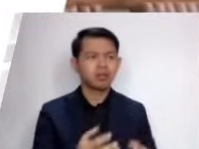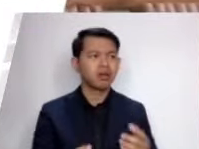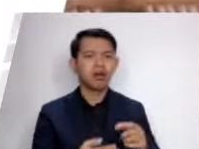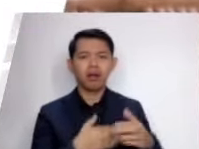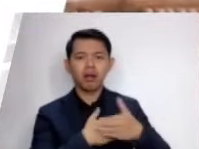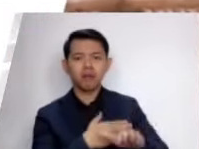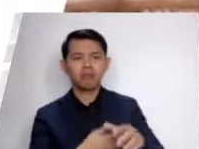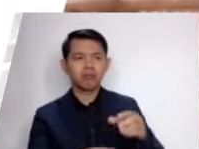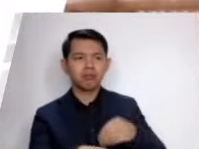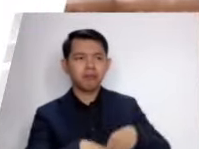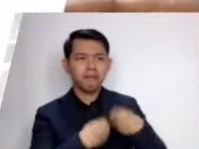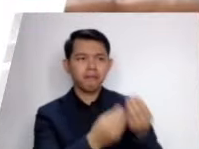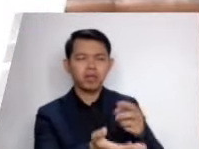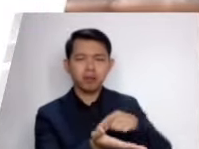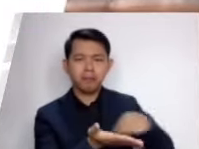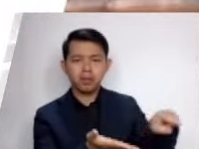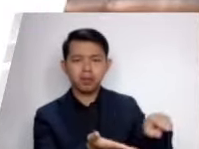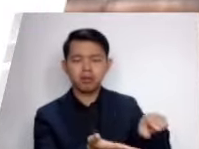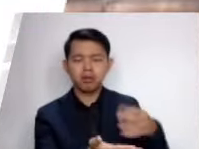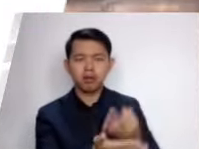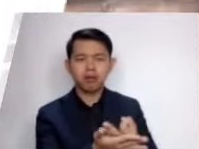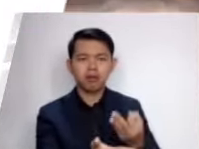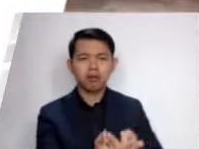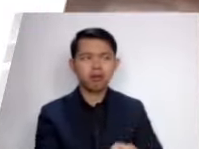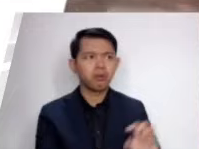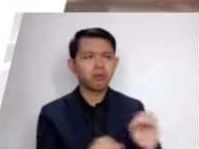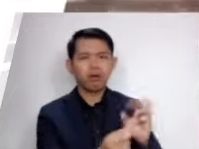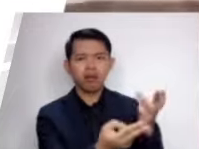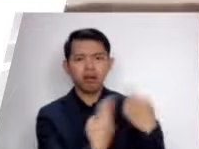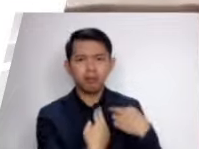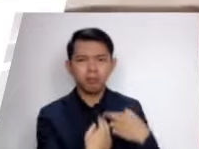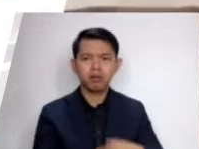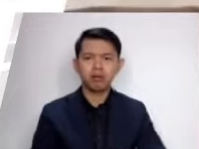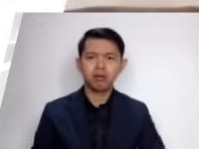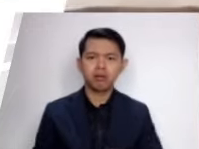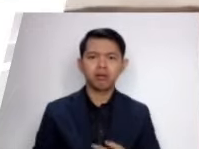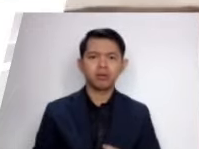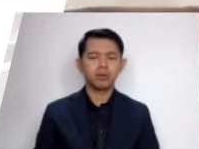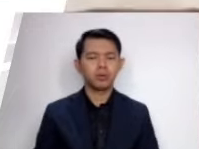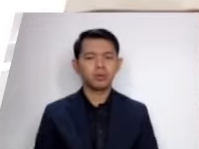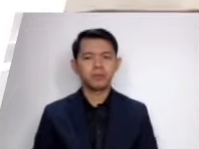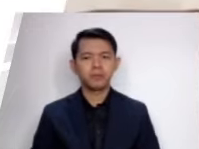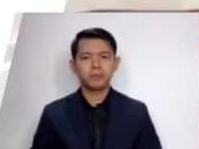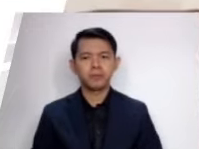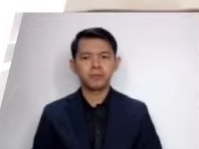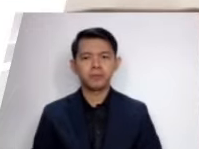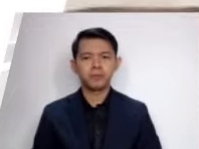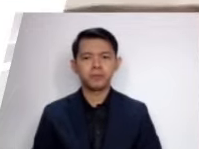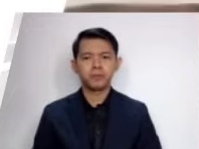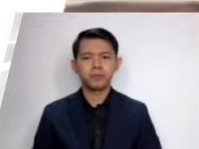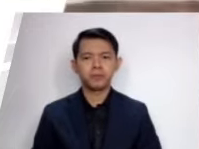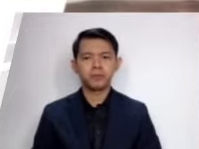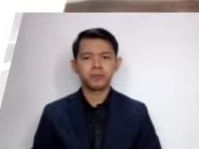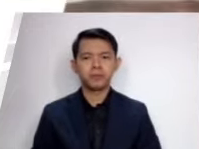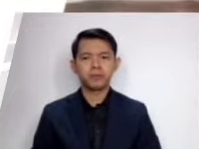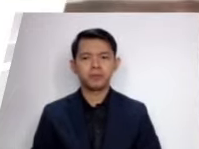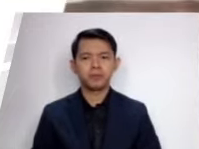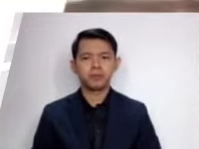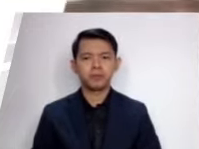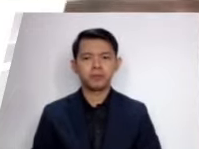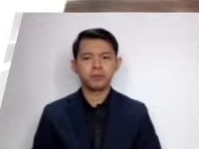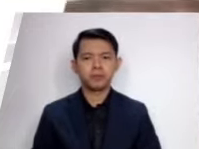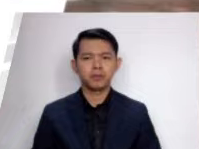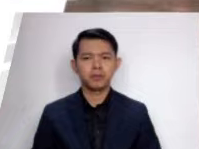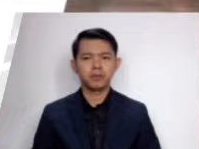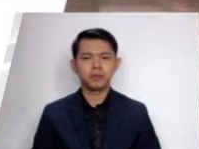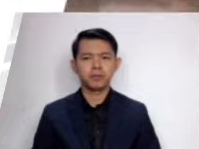good me nga, dili na sila mo reply, kay mag-prenup na on time. So, kay appeal man to sa package na mo. Nagsige